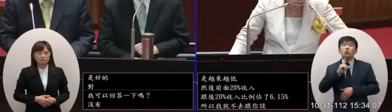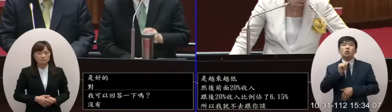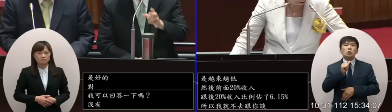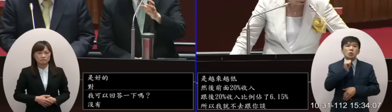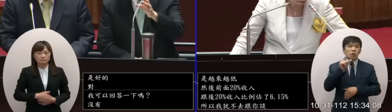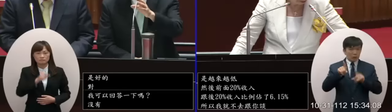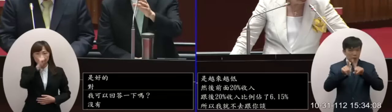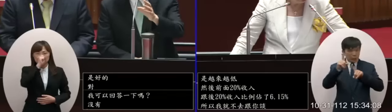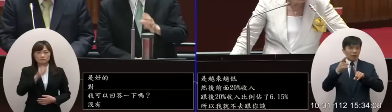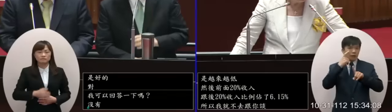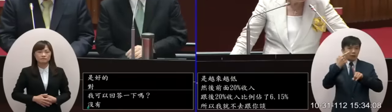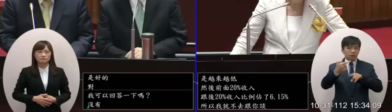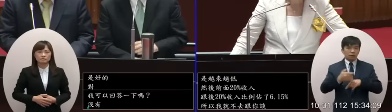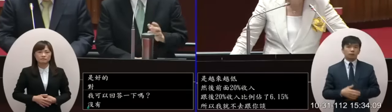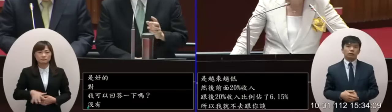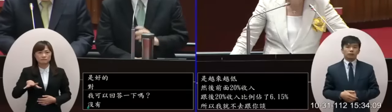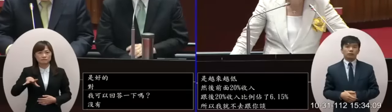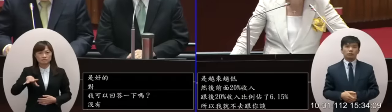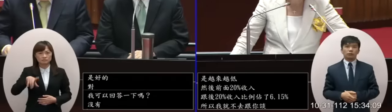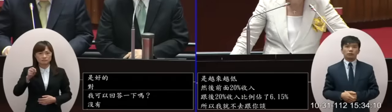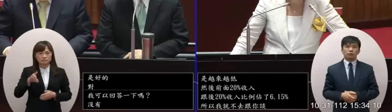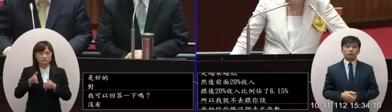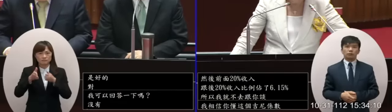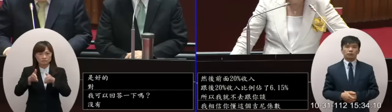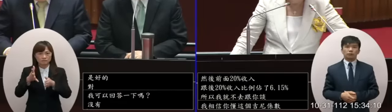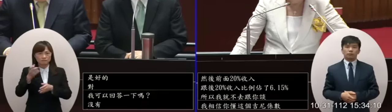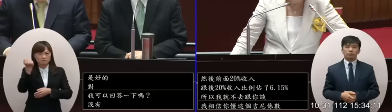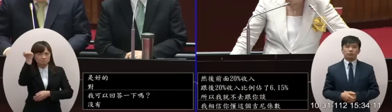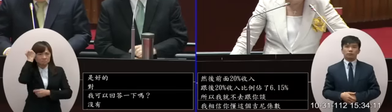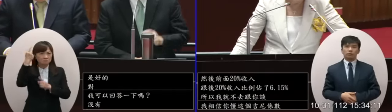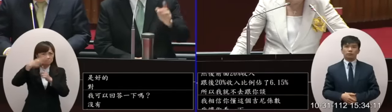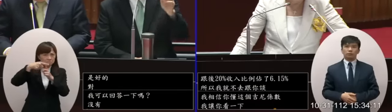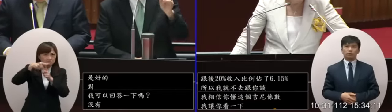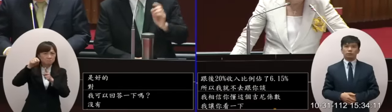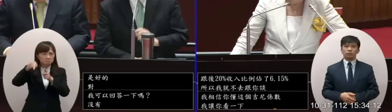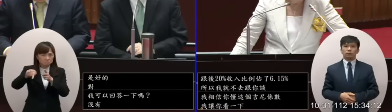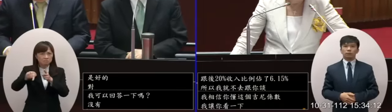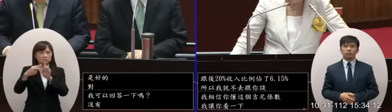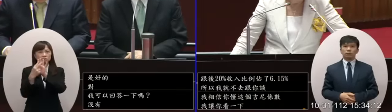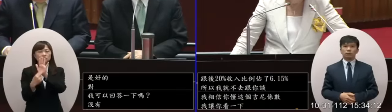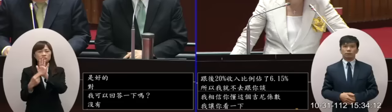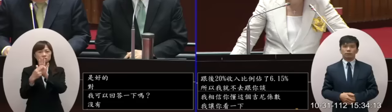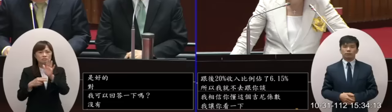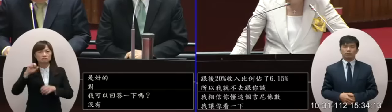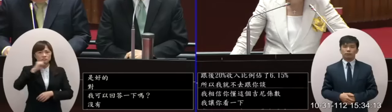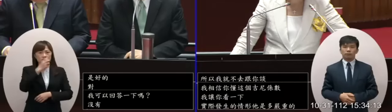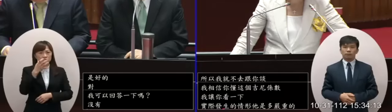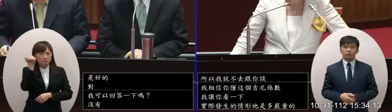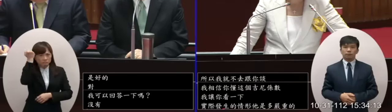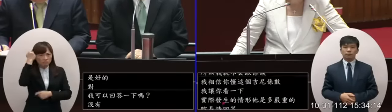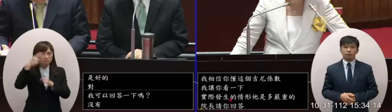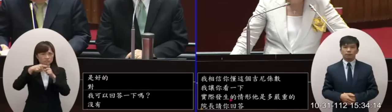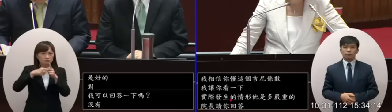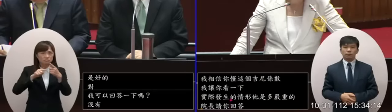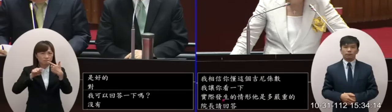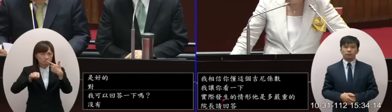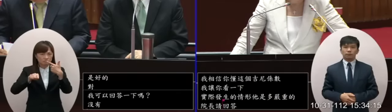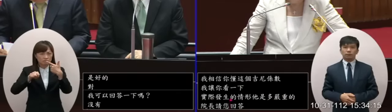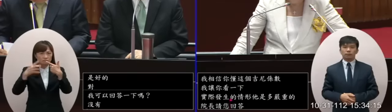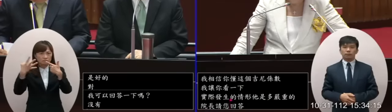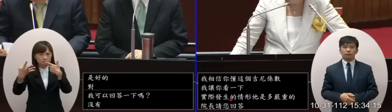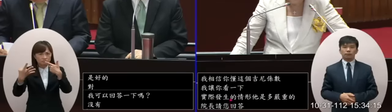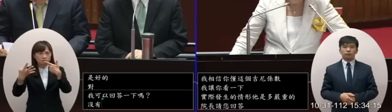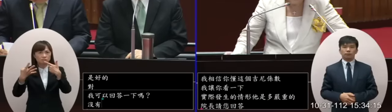长，请回答。 好，我首先就那个痛苦指数来看呢、啊，对了、嗯，我们台湾的痛苦指数是6.4%，但是美国